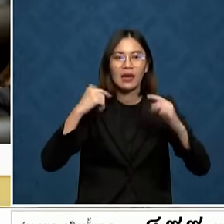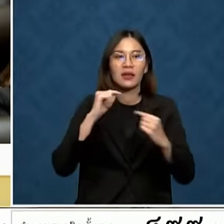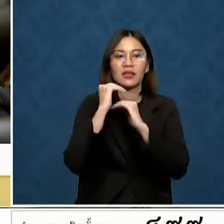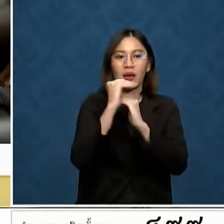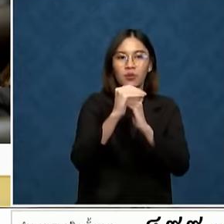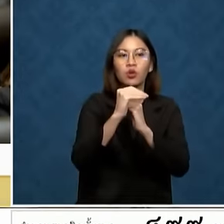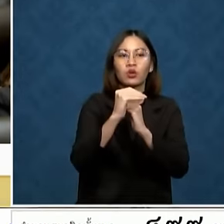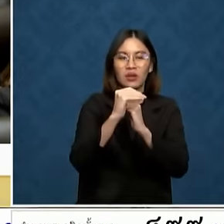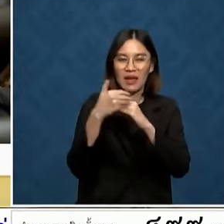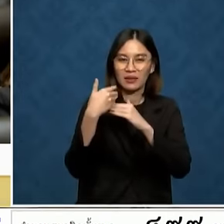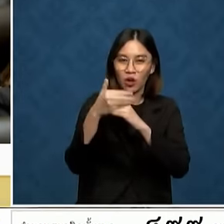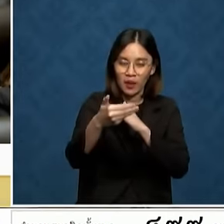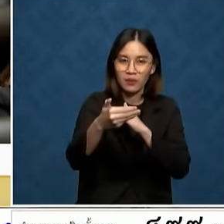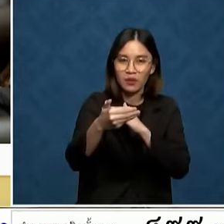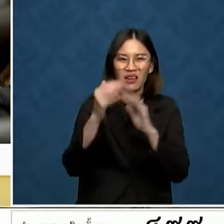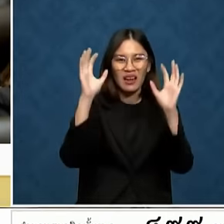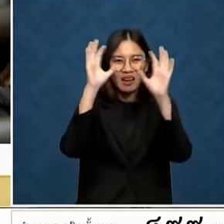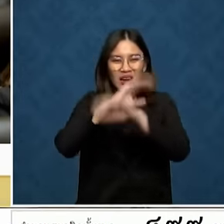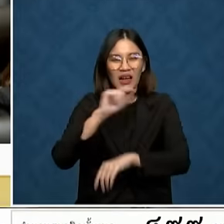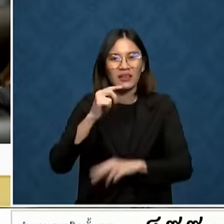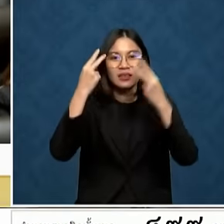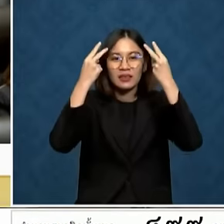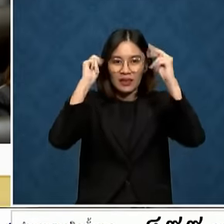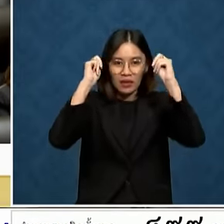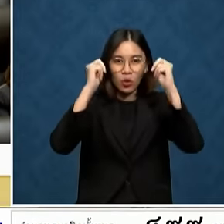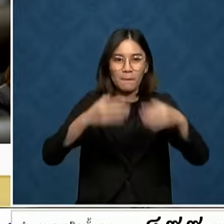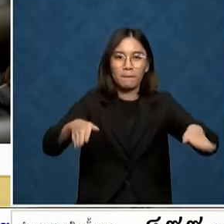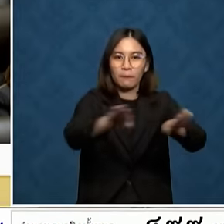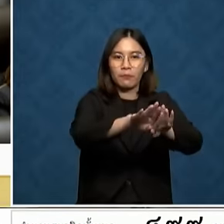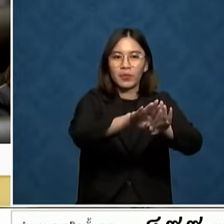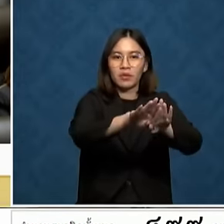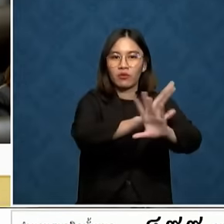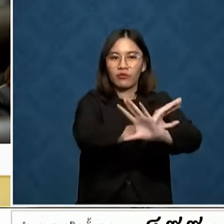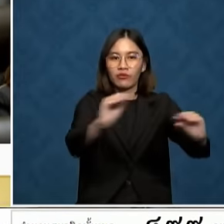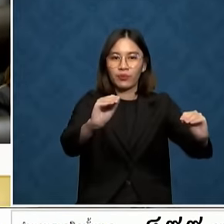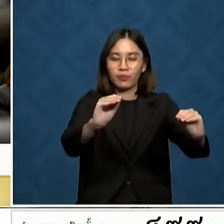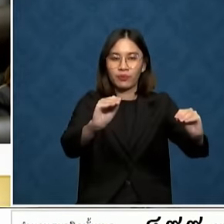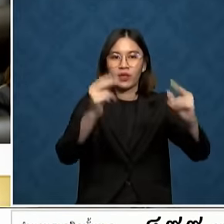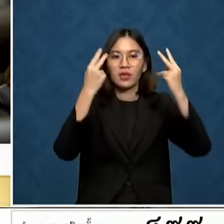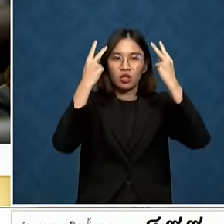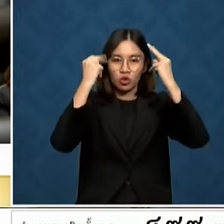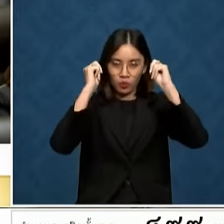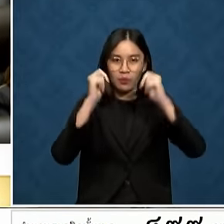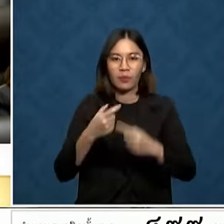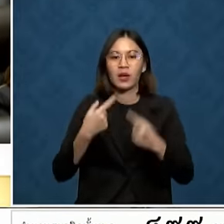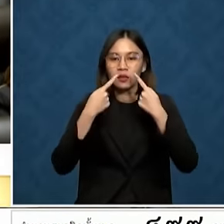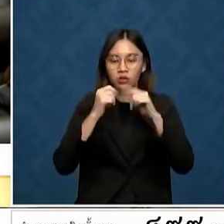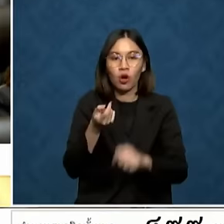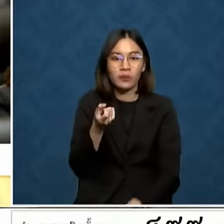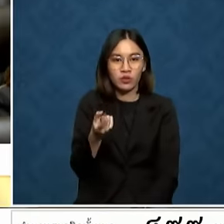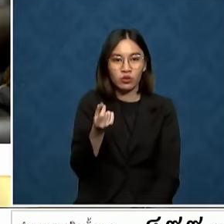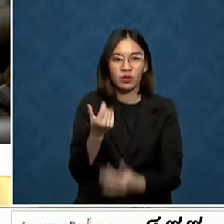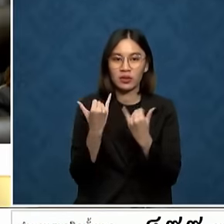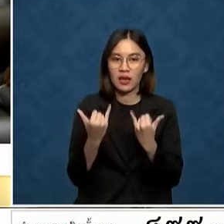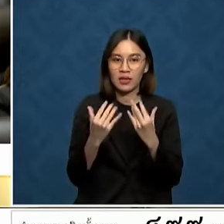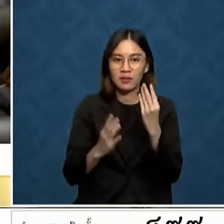ต่อหนวยตไปอสัพัหนึ่ก็ดูเหอนจะถท่นายกนั้นปดประตูดบควฝันไปตอนททานนายกมาตอบกระทุสดทสัผแรรเซลอนแง